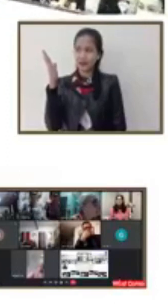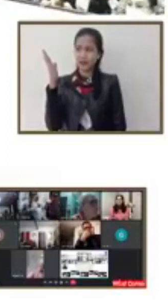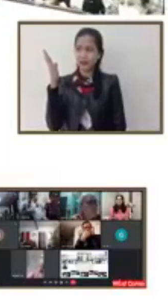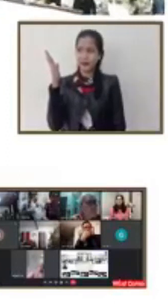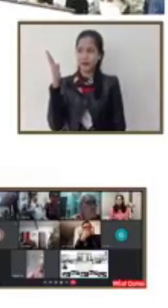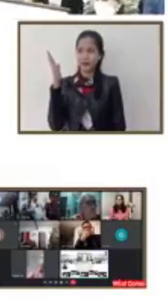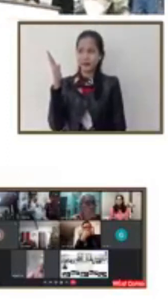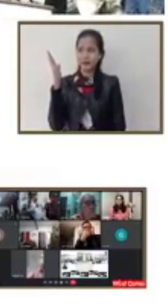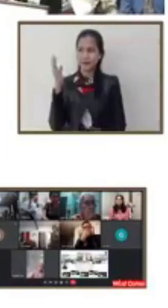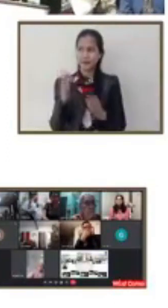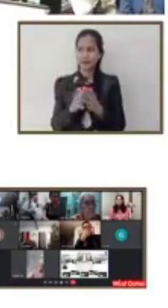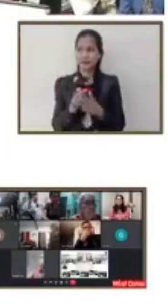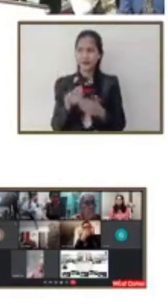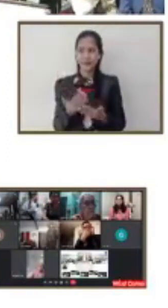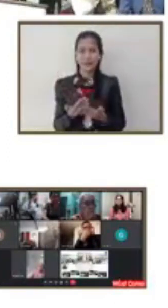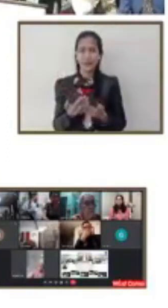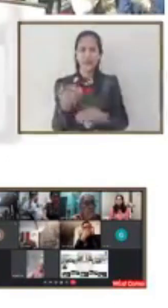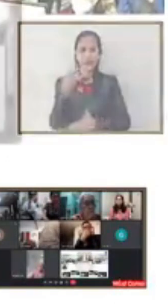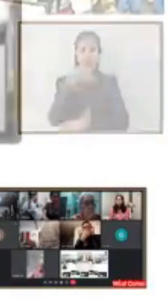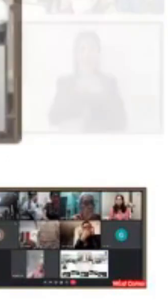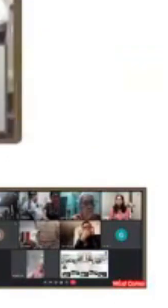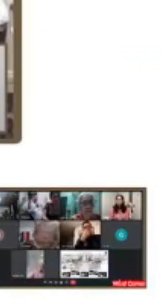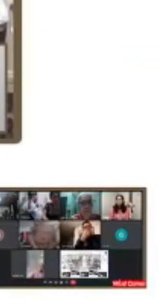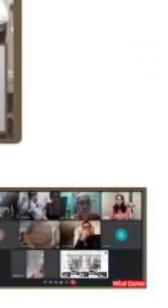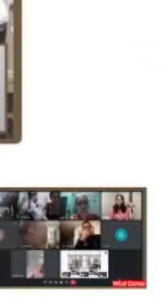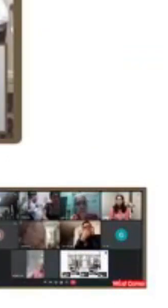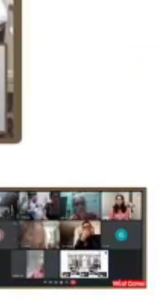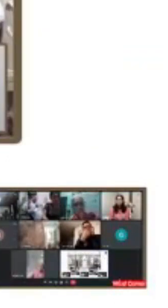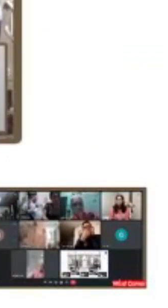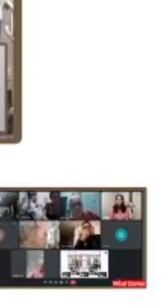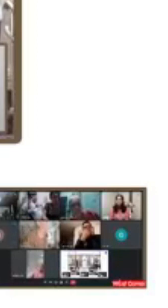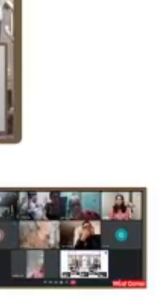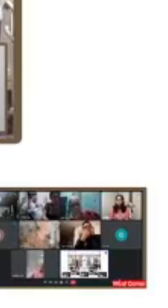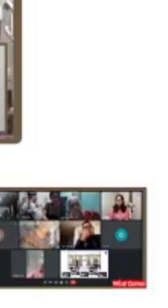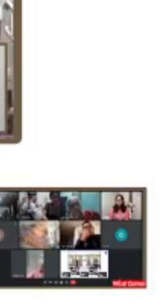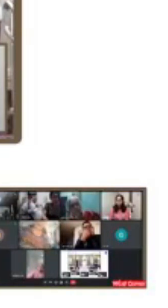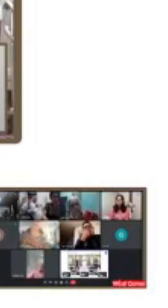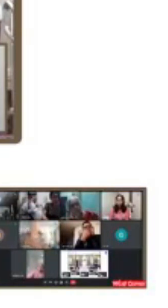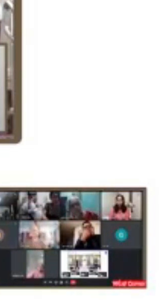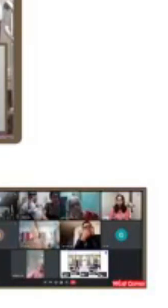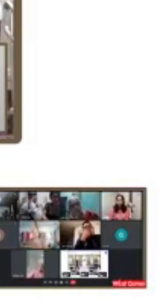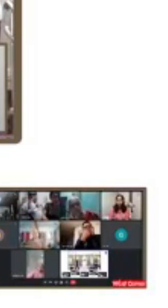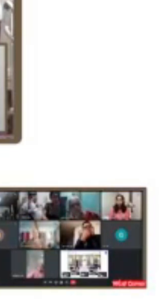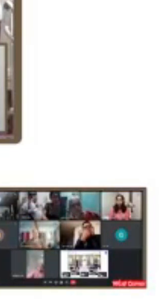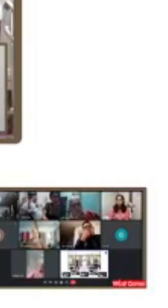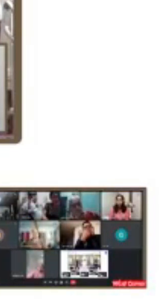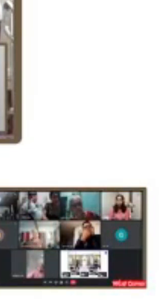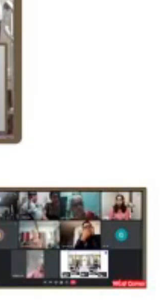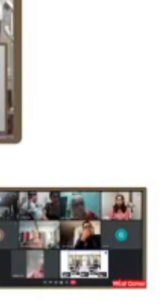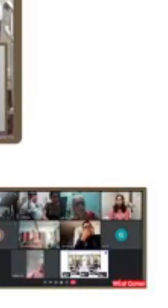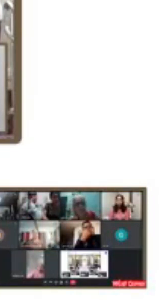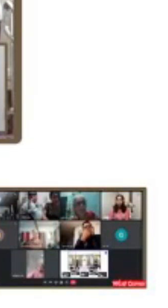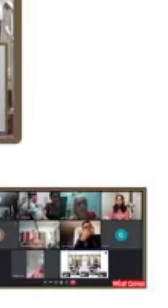It is something, my time, money, you know. Yan din sa sabi ko nga po sa inyo, siguro nakikita nyo